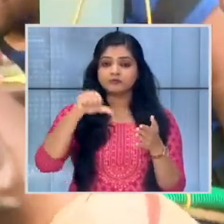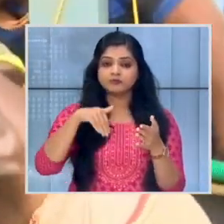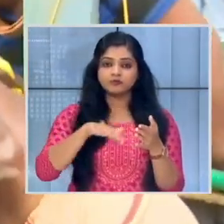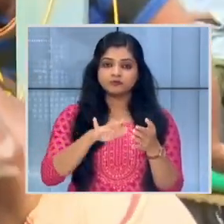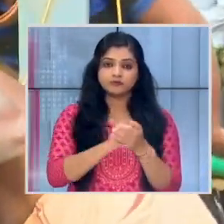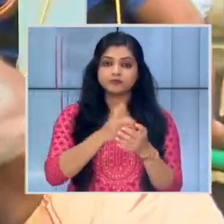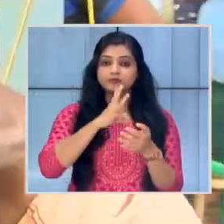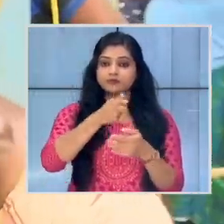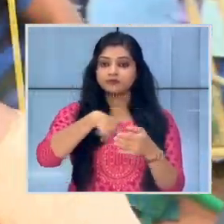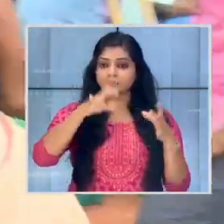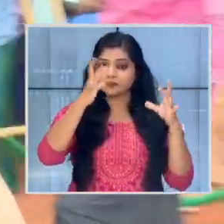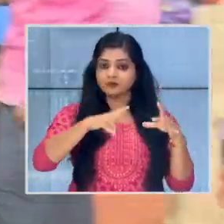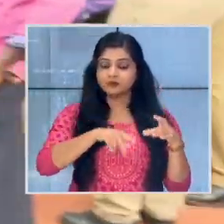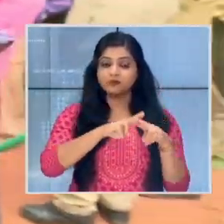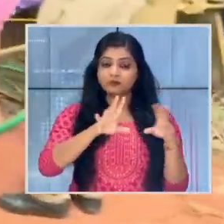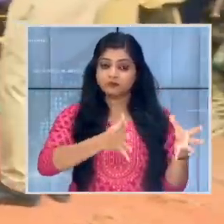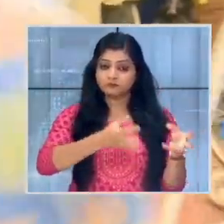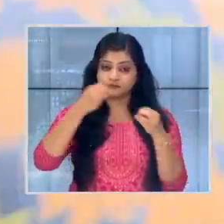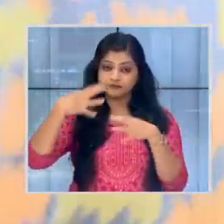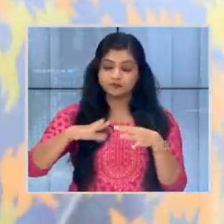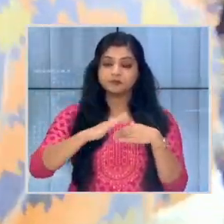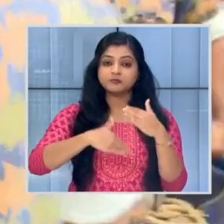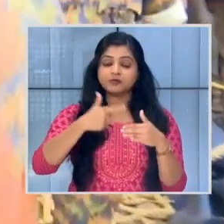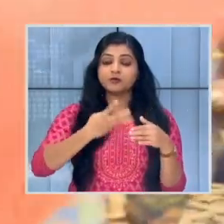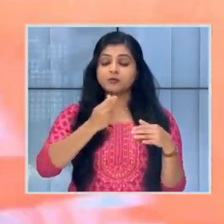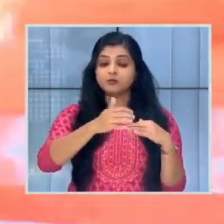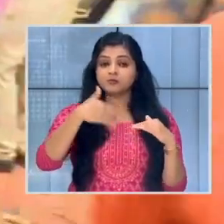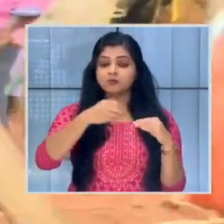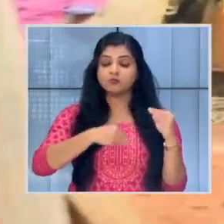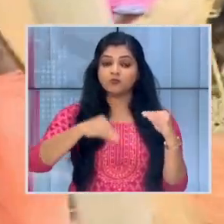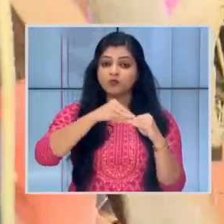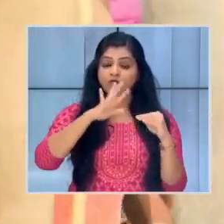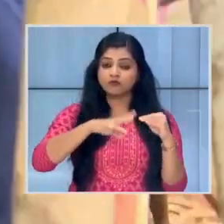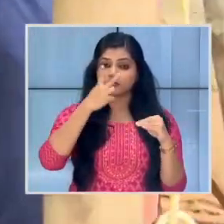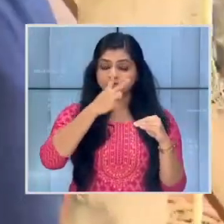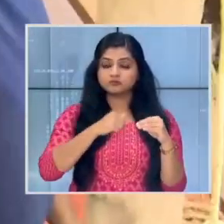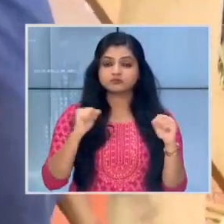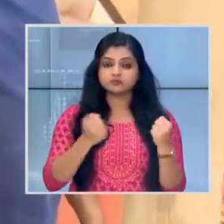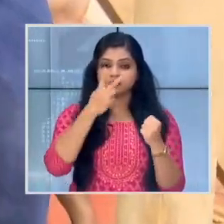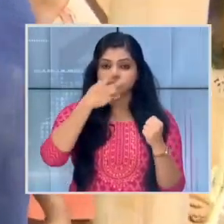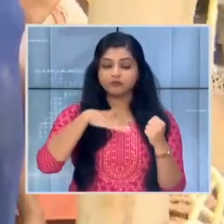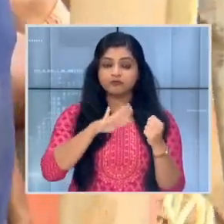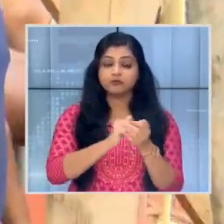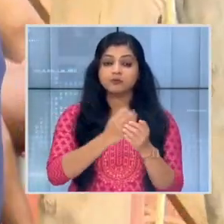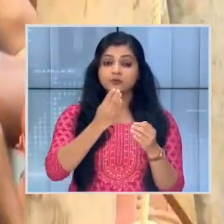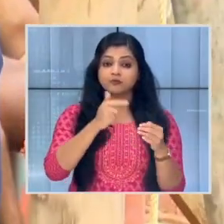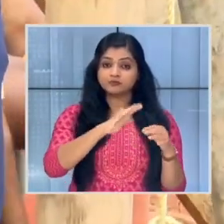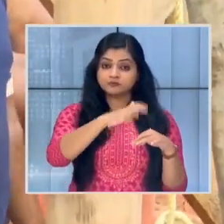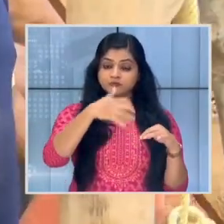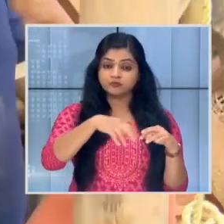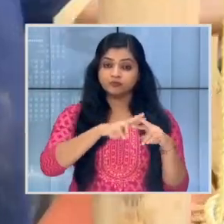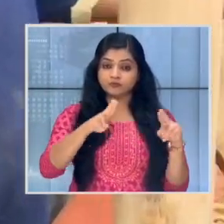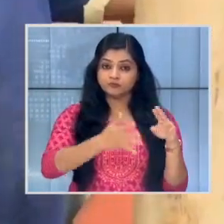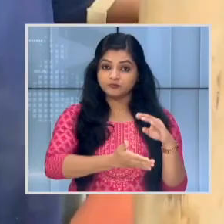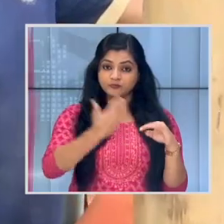പൂർണ്ണമായും മാറ്റിയതിന് ശേഷം മാത്രമേ നമുക്ക് ഏകദേശം ഒരു ഐഡിയ കിട്ടൂ. അതിനുശേഷം എത്ര മണ്ണ് മാറ്റണം എന്നത് കൂടി നോക്കുകയും വേണം. ആ മണ്ണ് കൂടി മാറ്റി പൂർണ്ണമായും